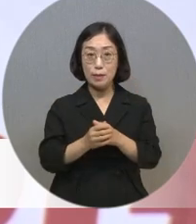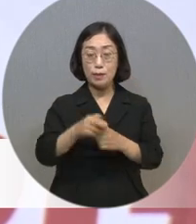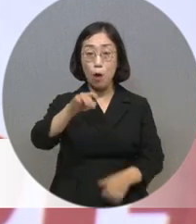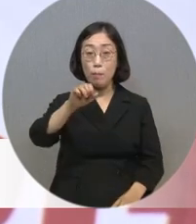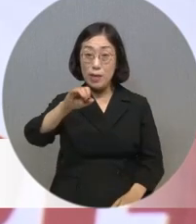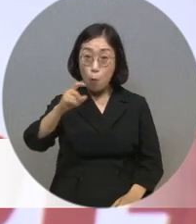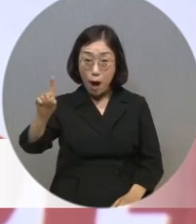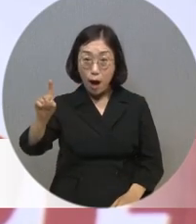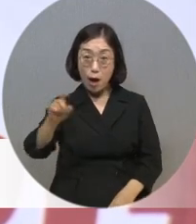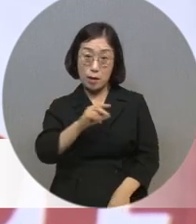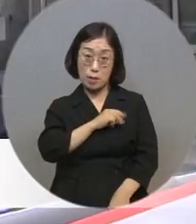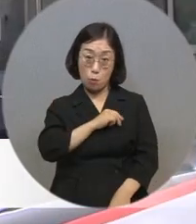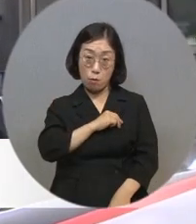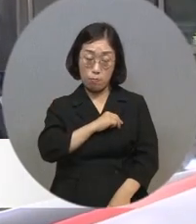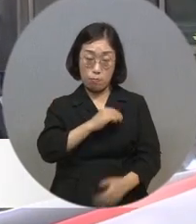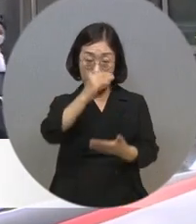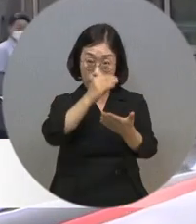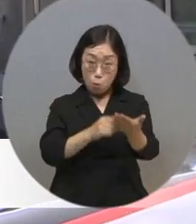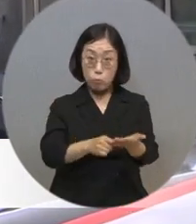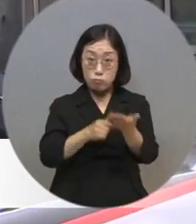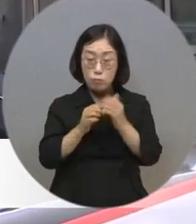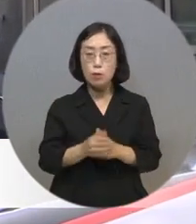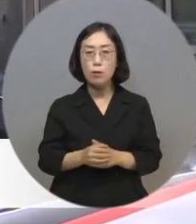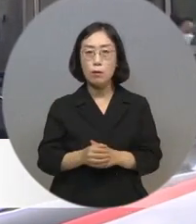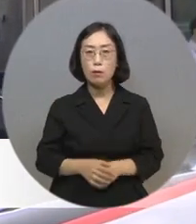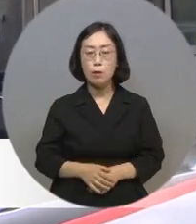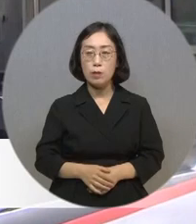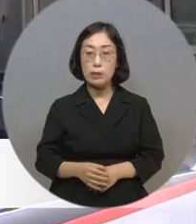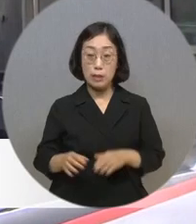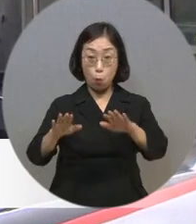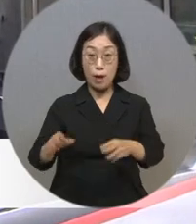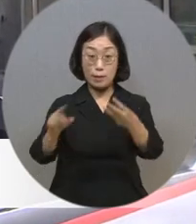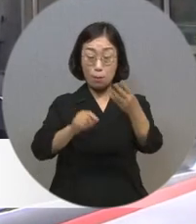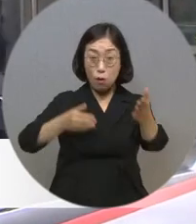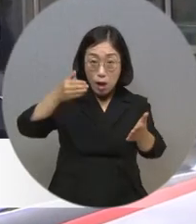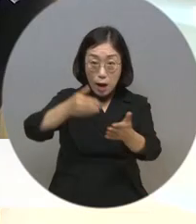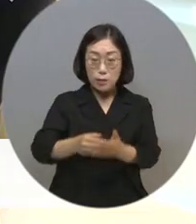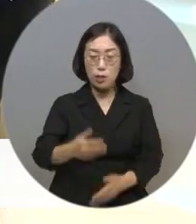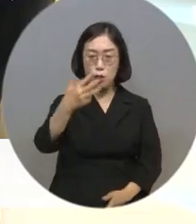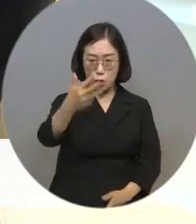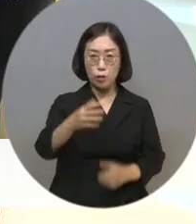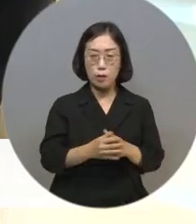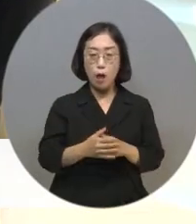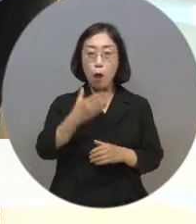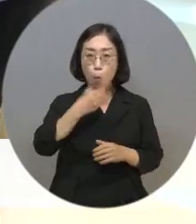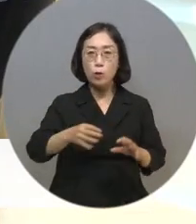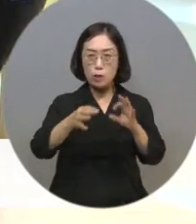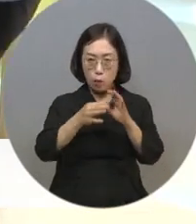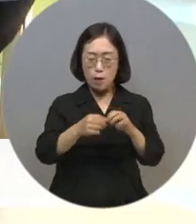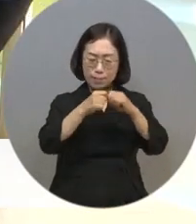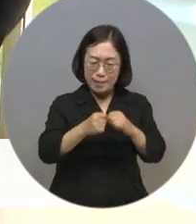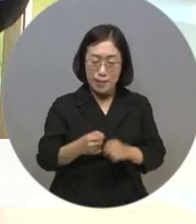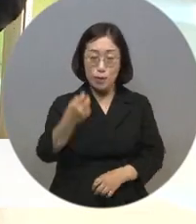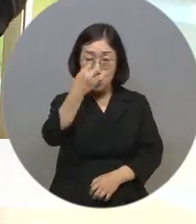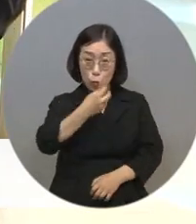의원실에 따르면 2022년 11월부터 지난 3월까지 여덟 차례 시행한 복지 사각지대 발굴 조사